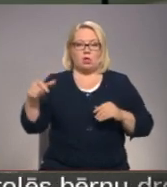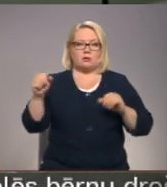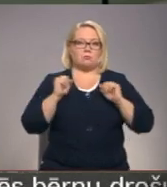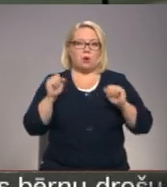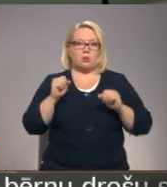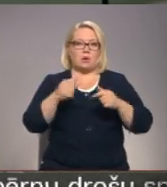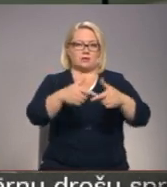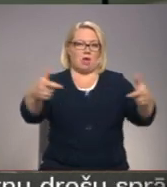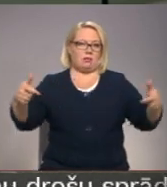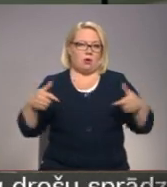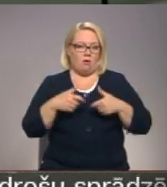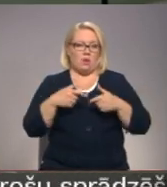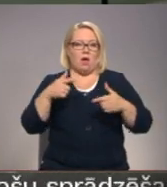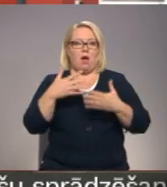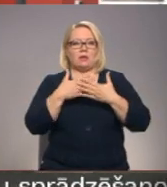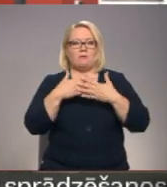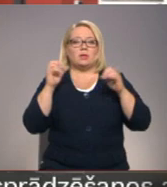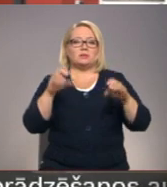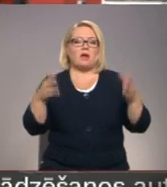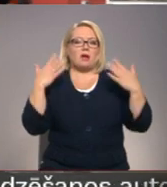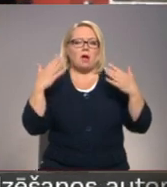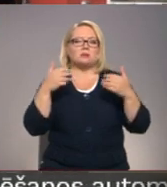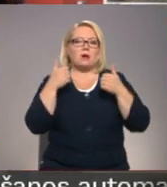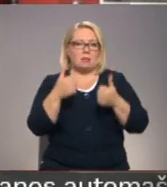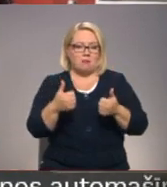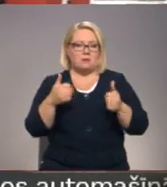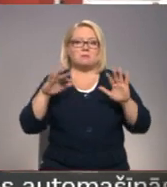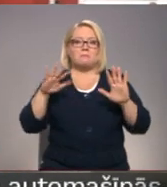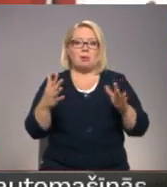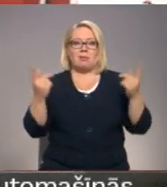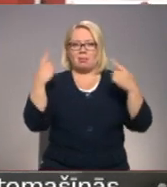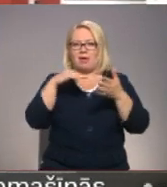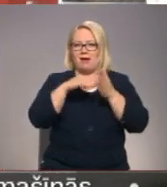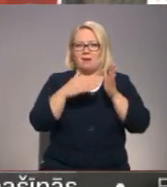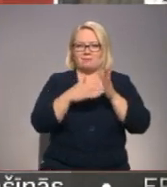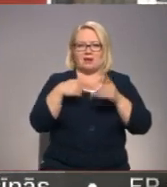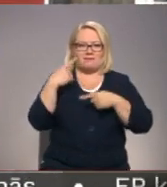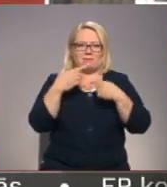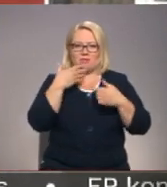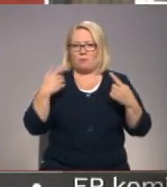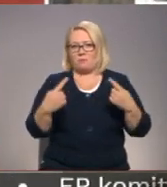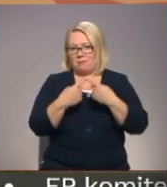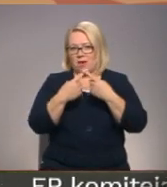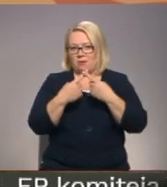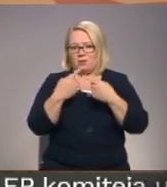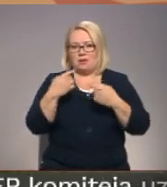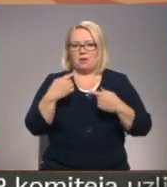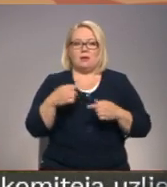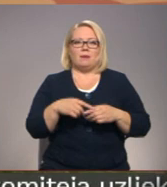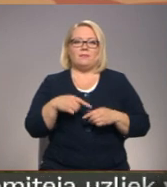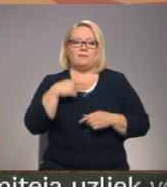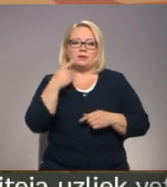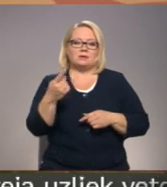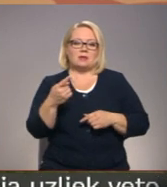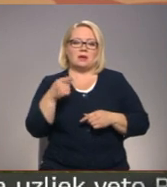stadionā. Aktivitātes svaigā gaisā neapšaubām ir noderīgas. Tomēr laika apstākļi nevienmēr ir piemēroti, lai dotos ārā. Tas ir nu,